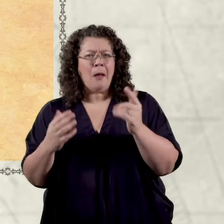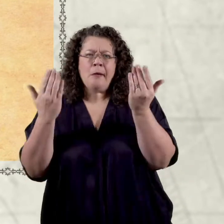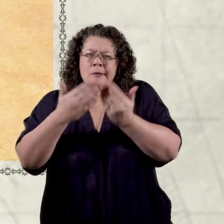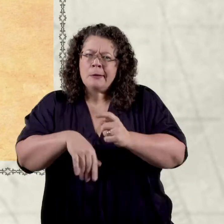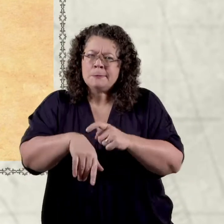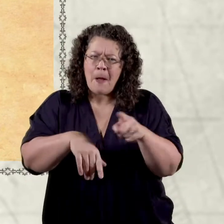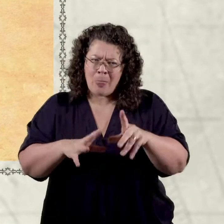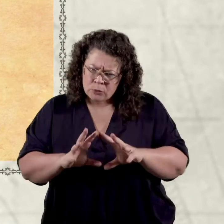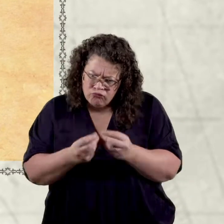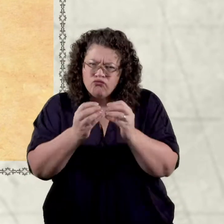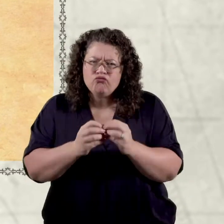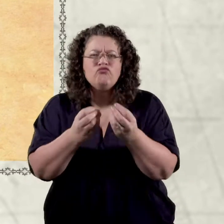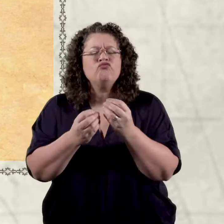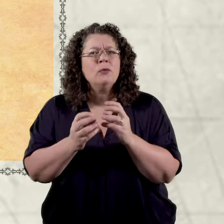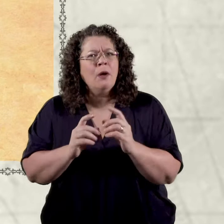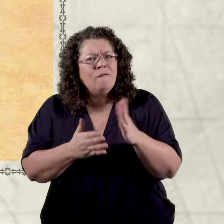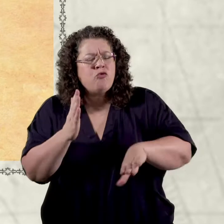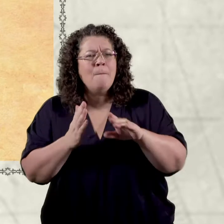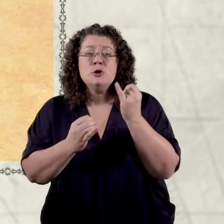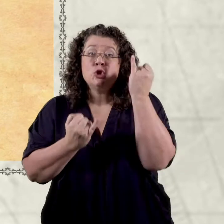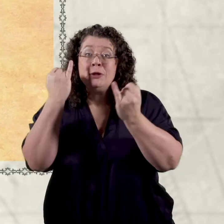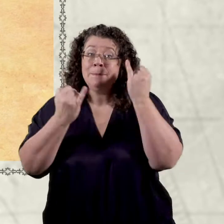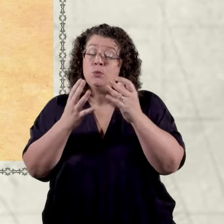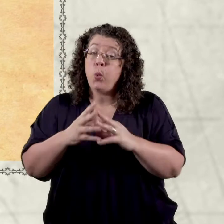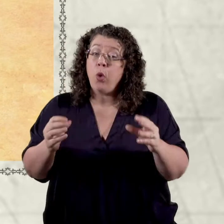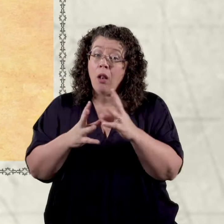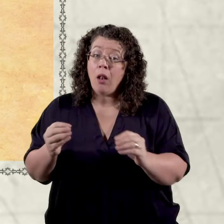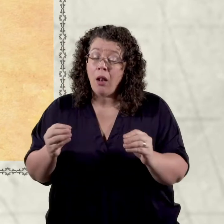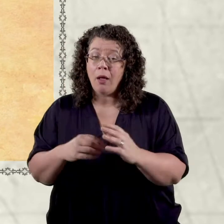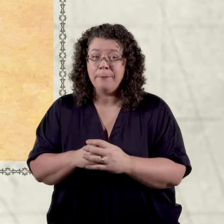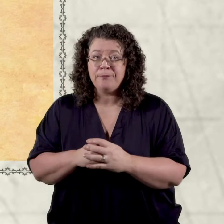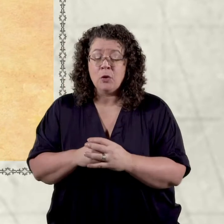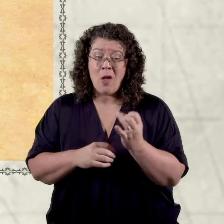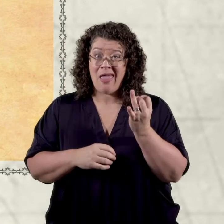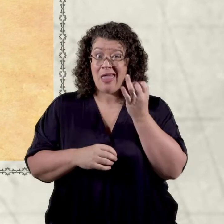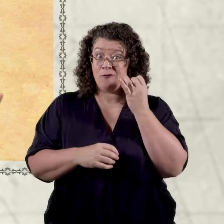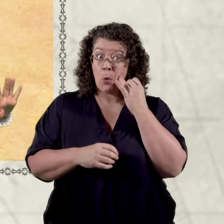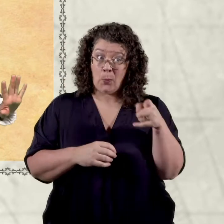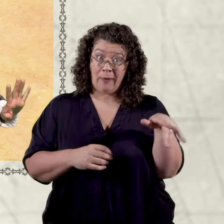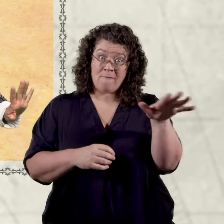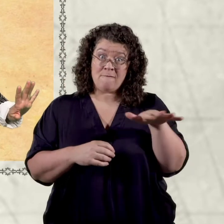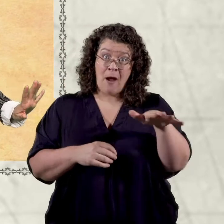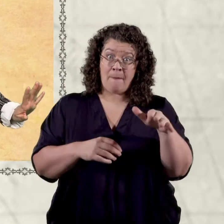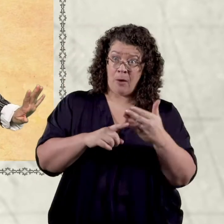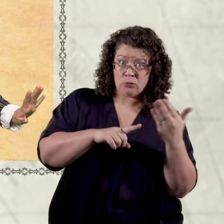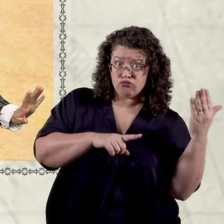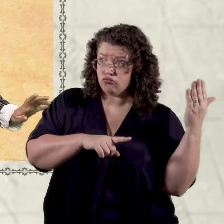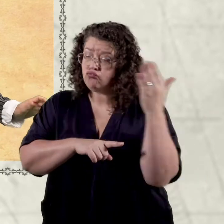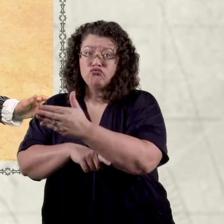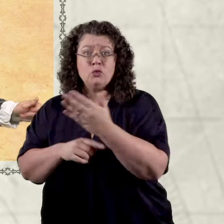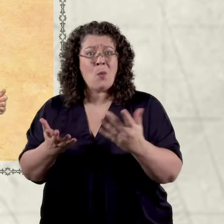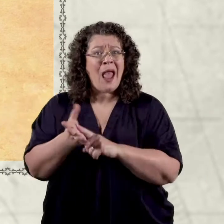eu defaid i wneud arian ychwanegol. Bob wythnos byddant yn trafeilu'r holl ffordd i